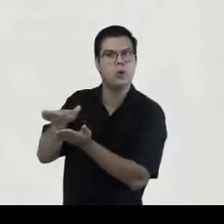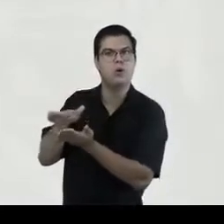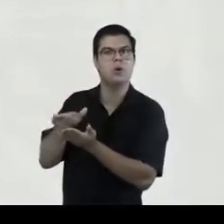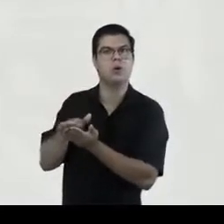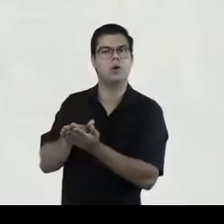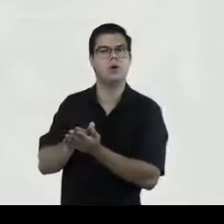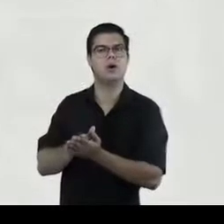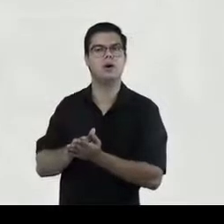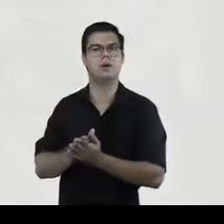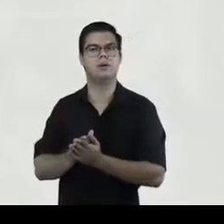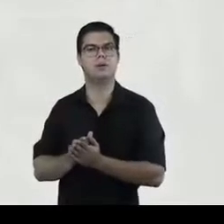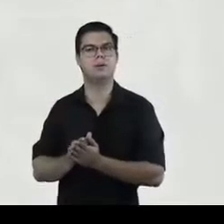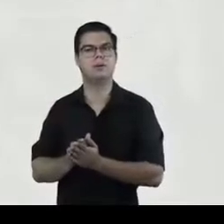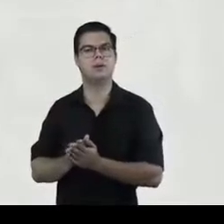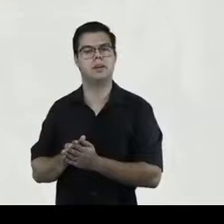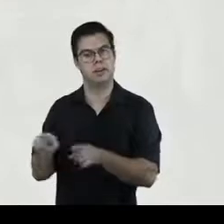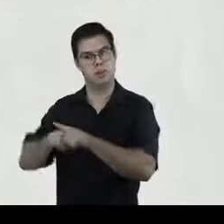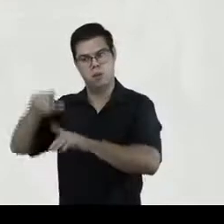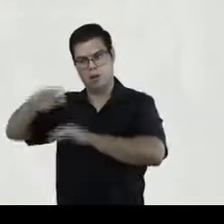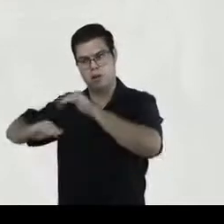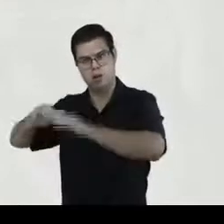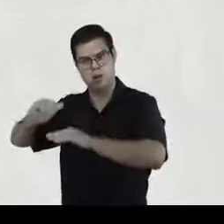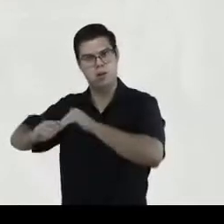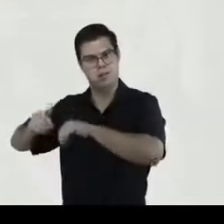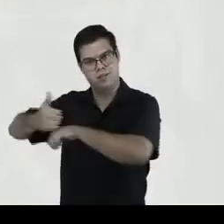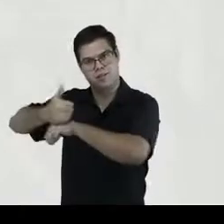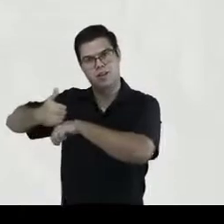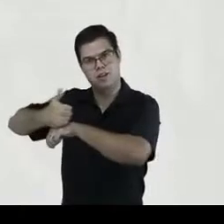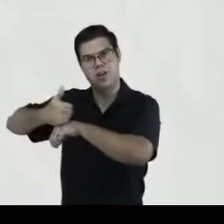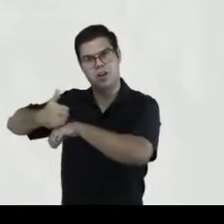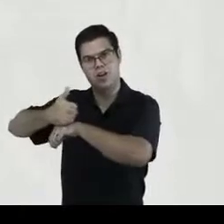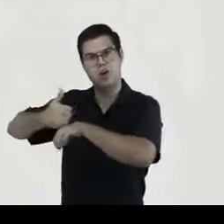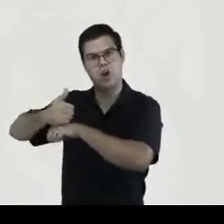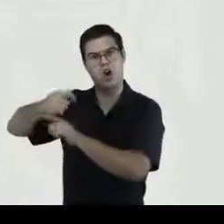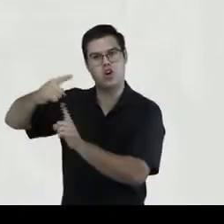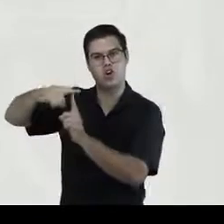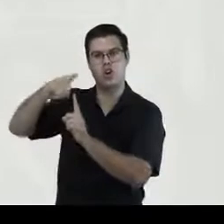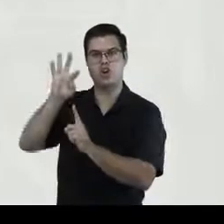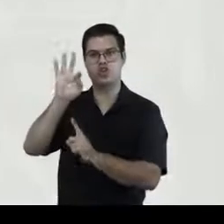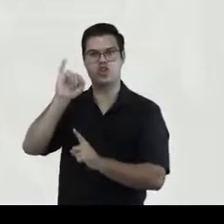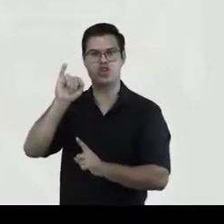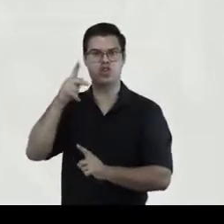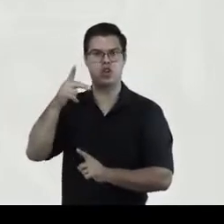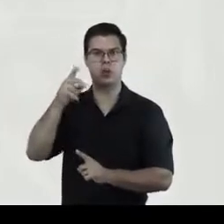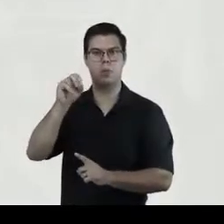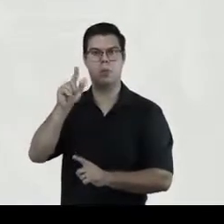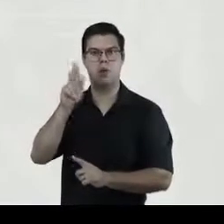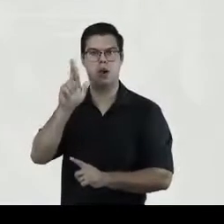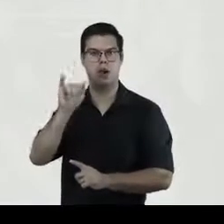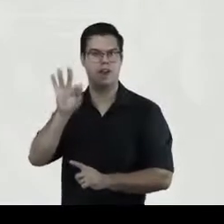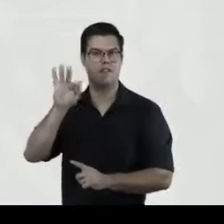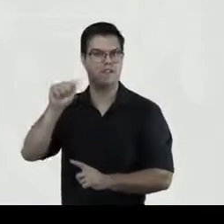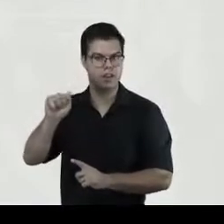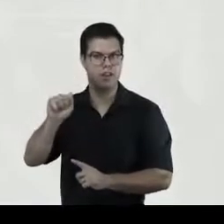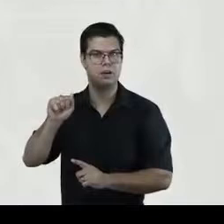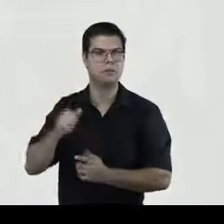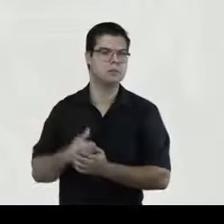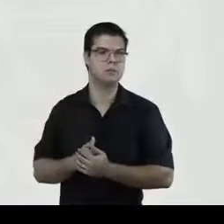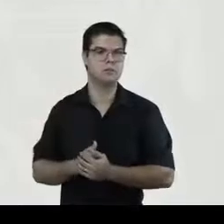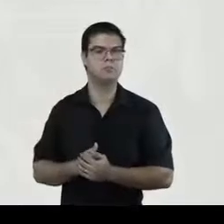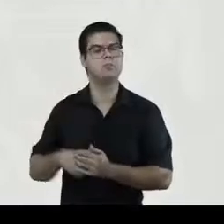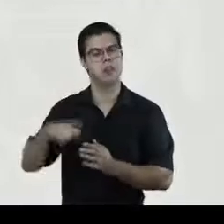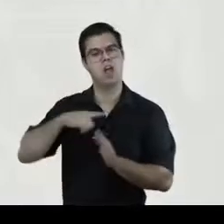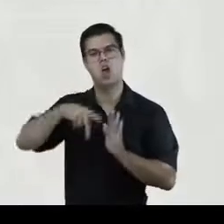ist das mittlerweile das Projekt von über einem Jahrhundert Arbeit verschiedener Generationen